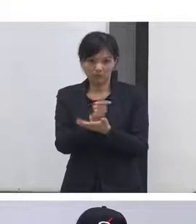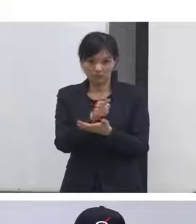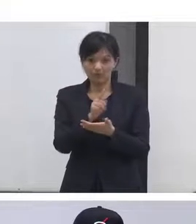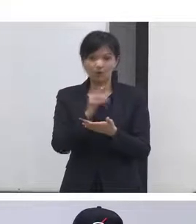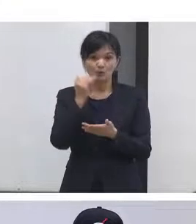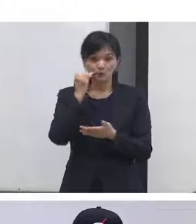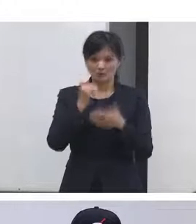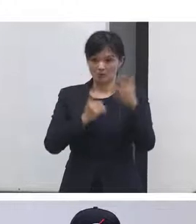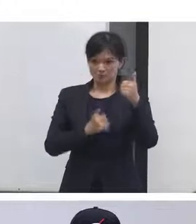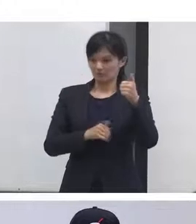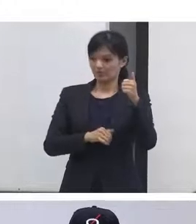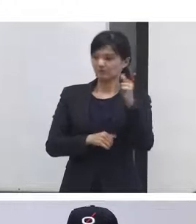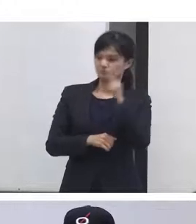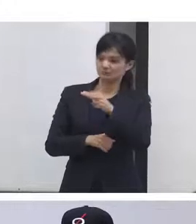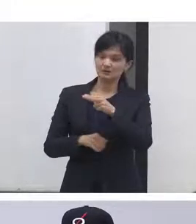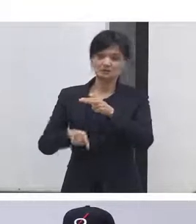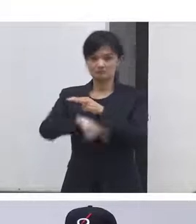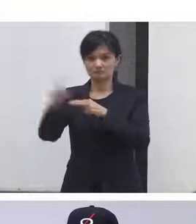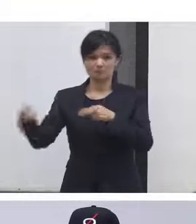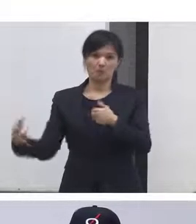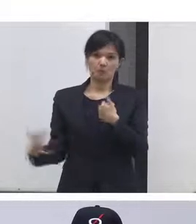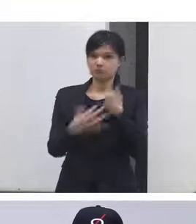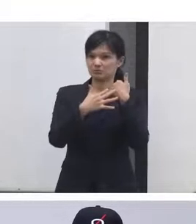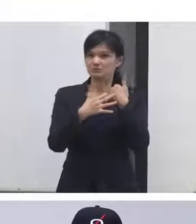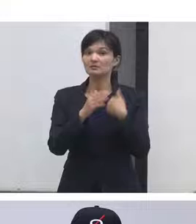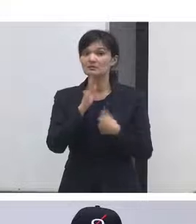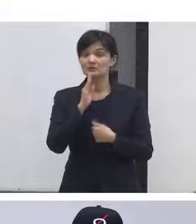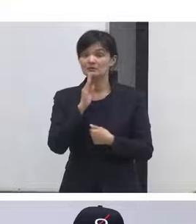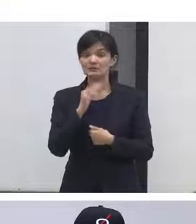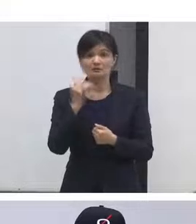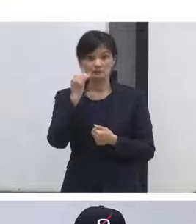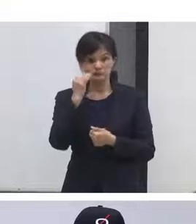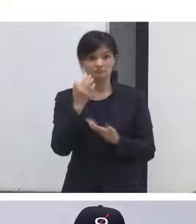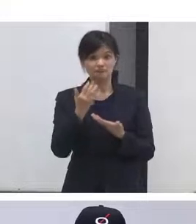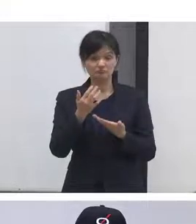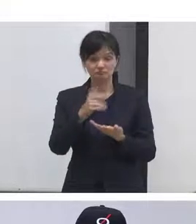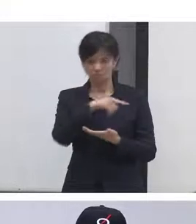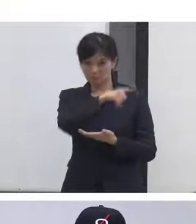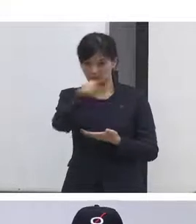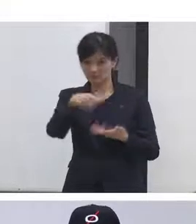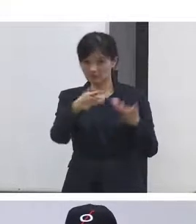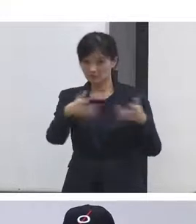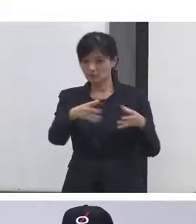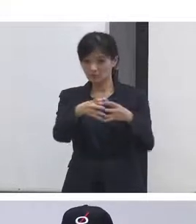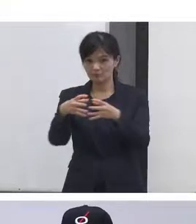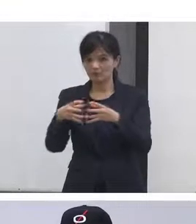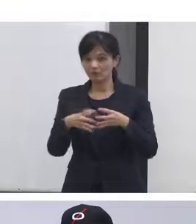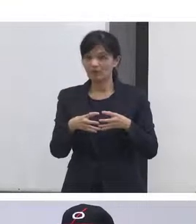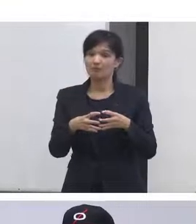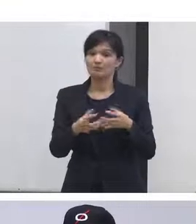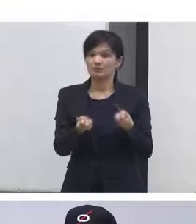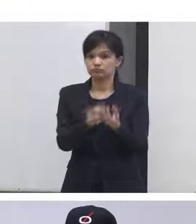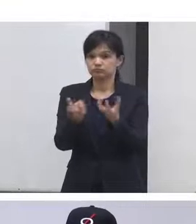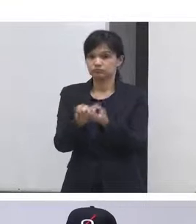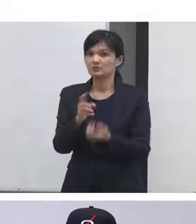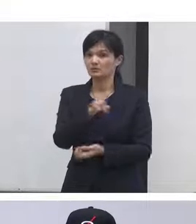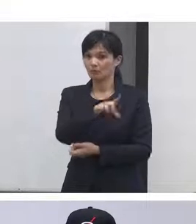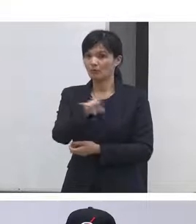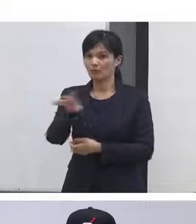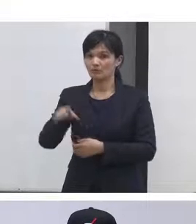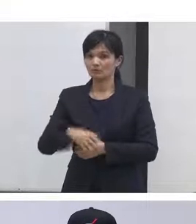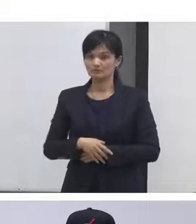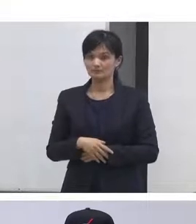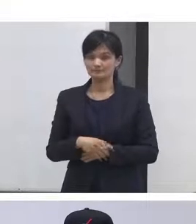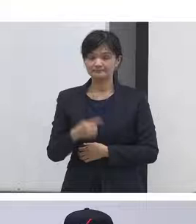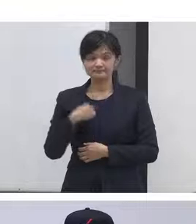下一个指令他就会照做。这其实在 Wikipedia 在很多的 crowdsourcing 的基础上都发生过，那在这样的基础上